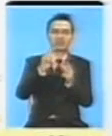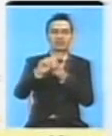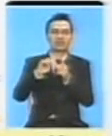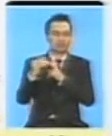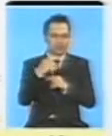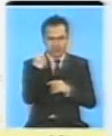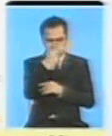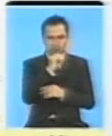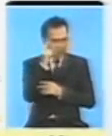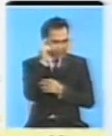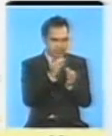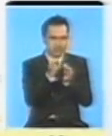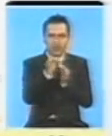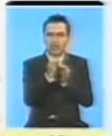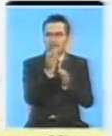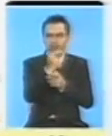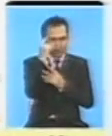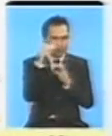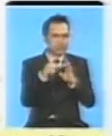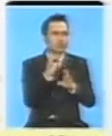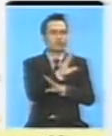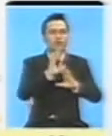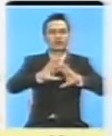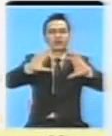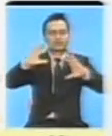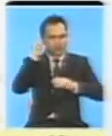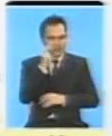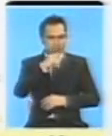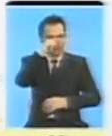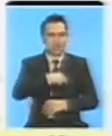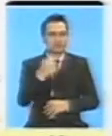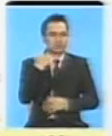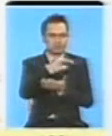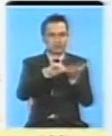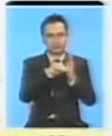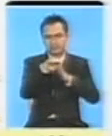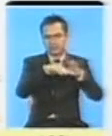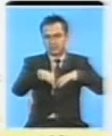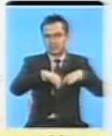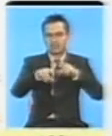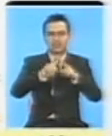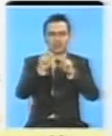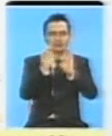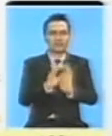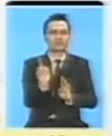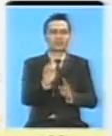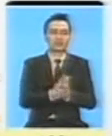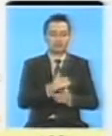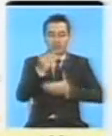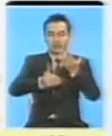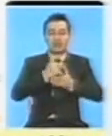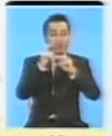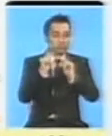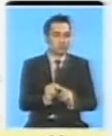ที่ต้องเกี่ยวข้องไปชี้แจงได้ว่าในเรื่องนี้รัฐบาลไทยมีมาตรการอย่างไรเช่นการค้ามนุษย์แรงงานต่